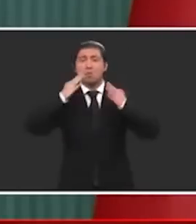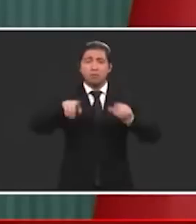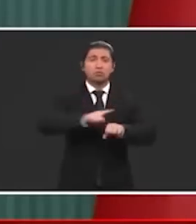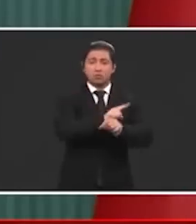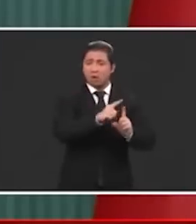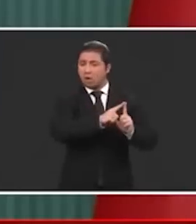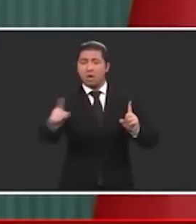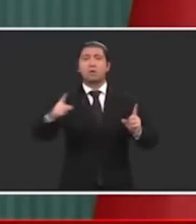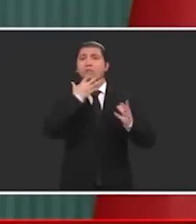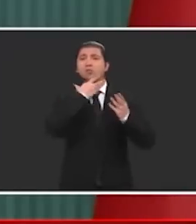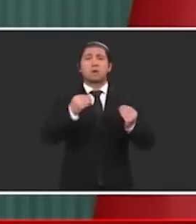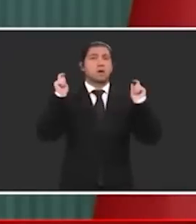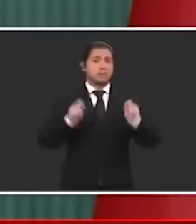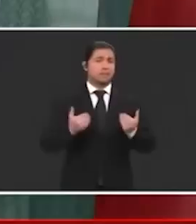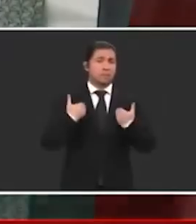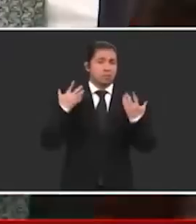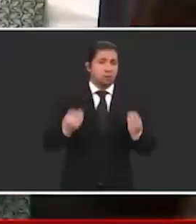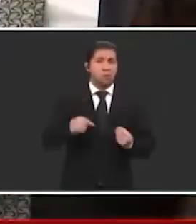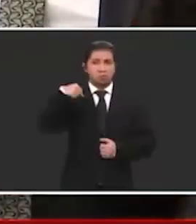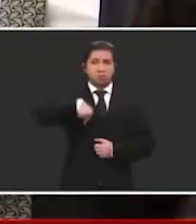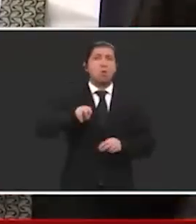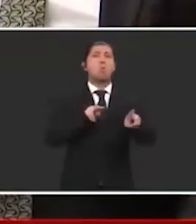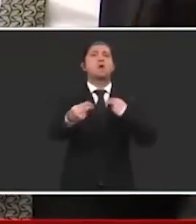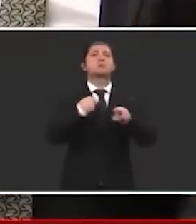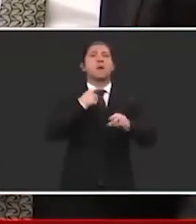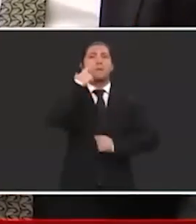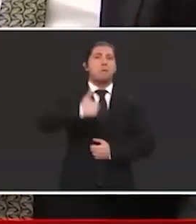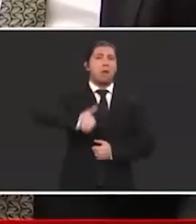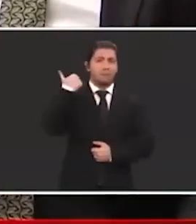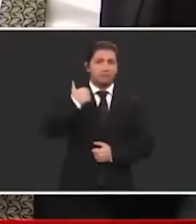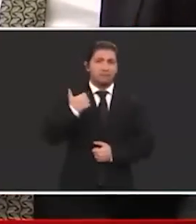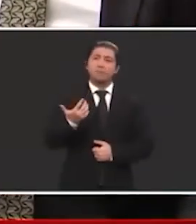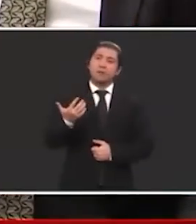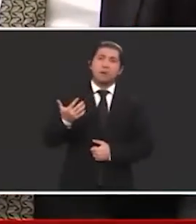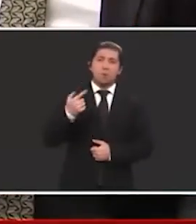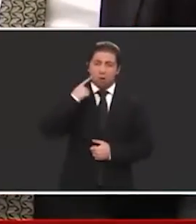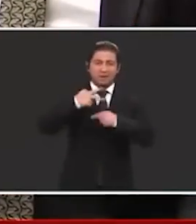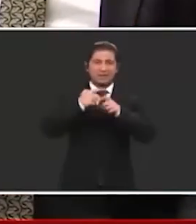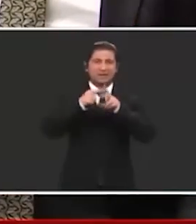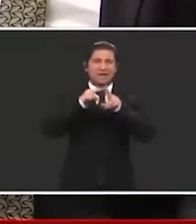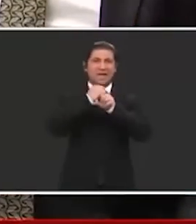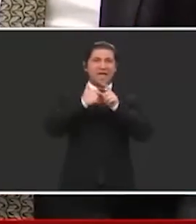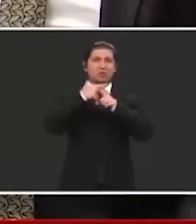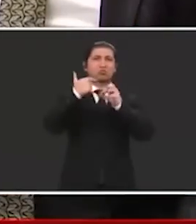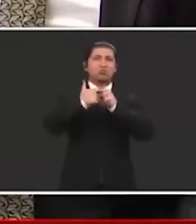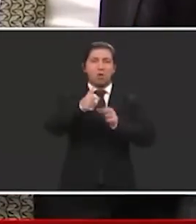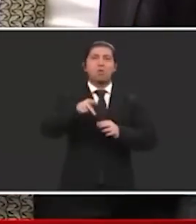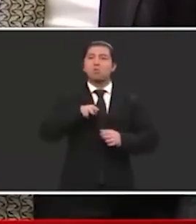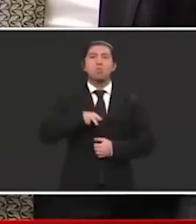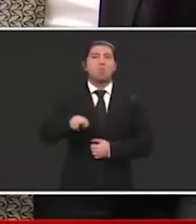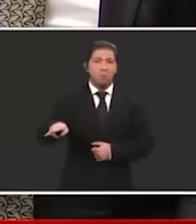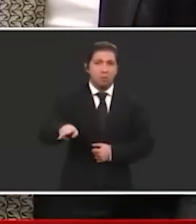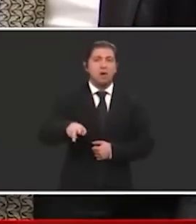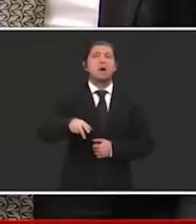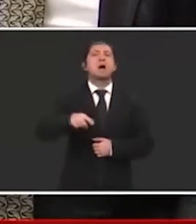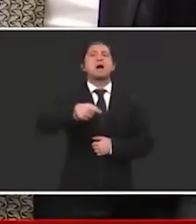süreci yöneteceğiz. Bugün Ulaştırma Bakanımız gerek Zengezur koridoru, gerek Irak